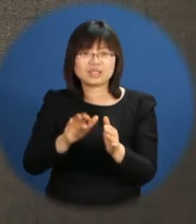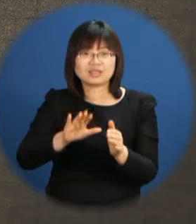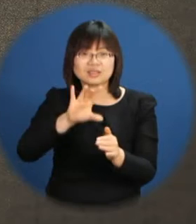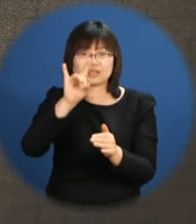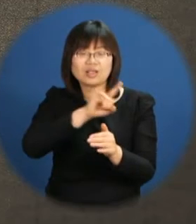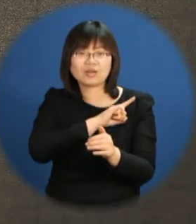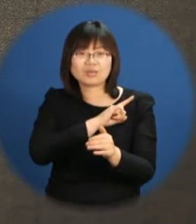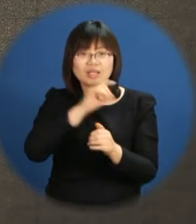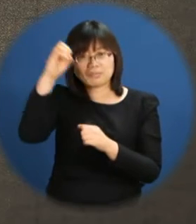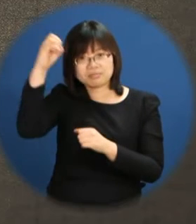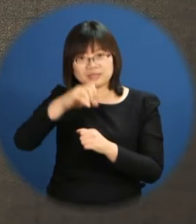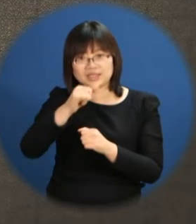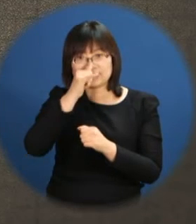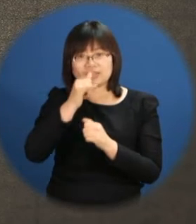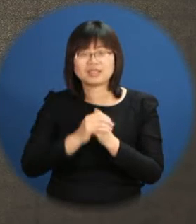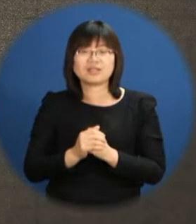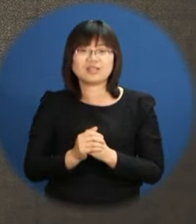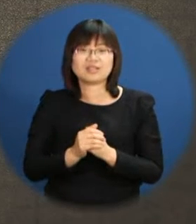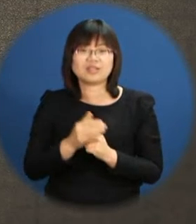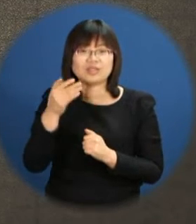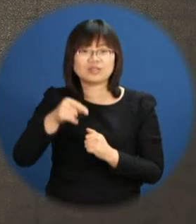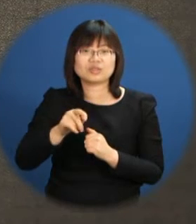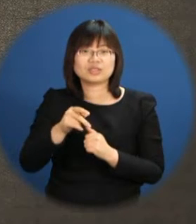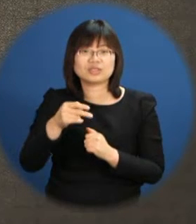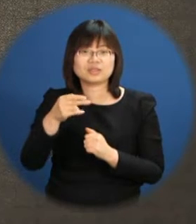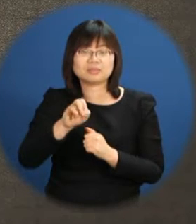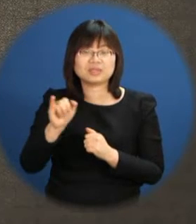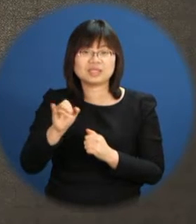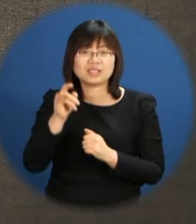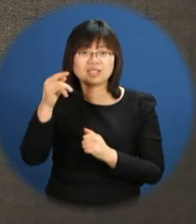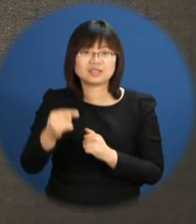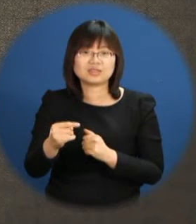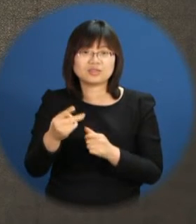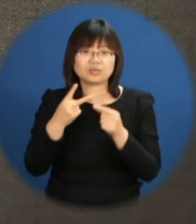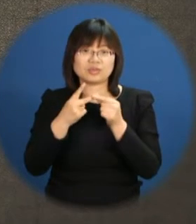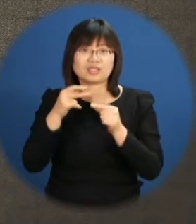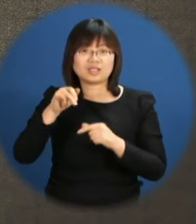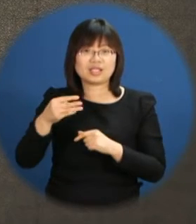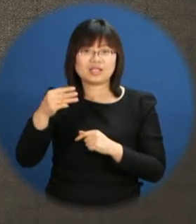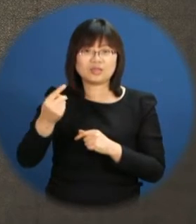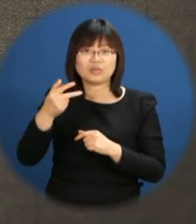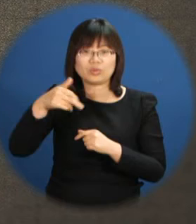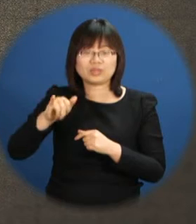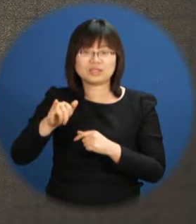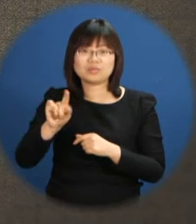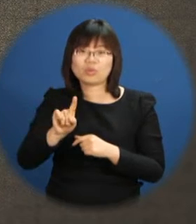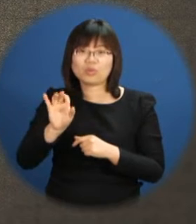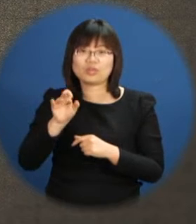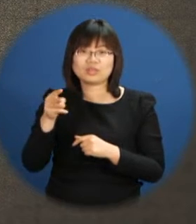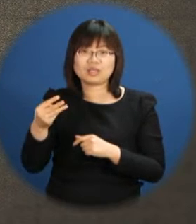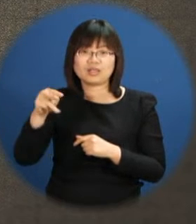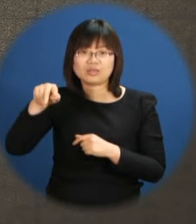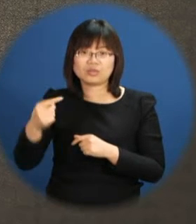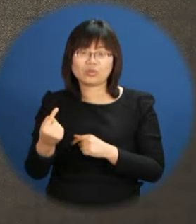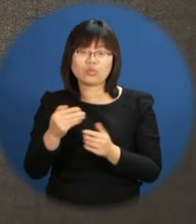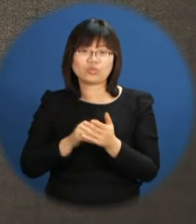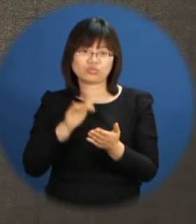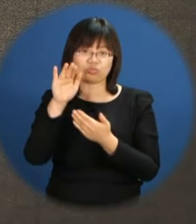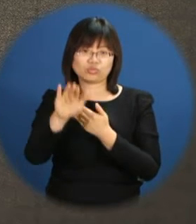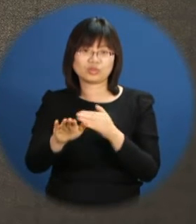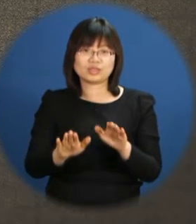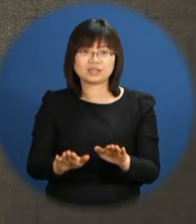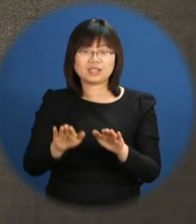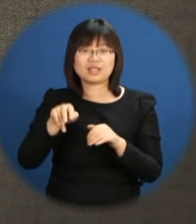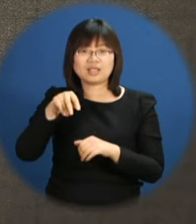나온 게 비치의 루미의 비트 그 다음에 칼러 링 여 열쇠입니다 그러고 나서야